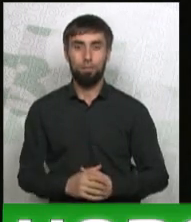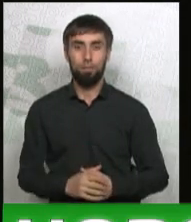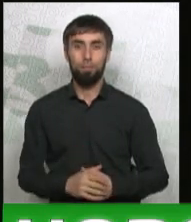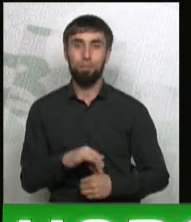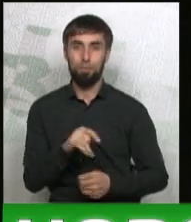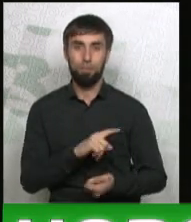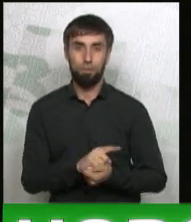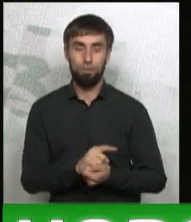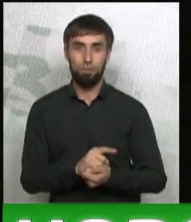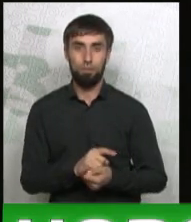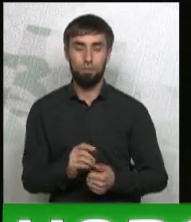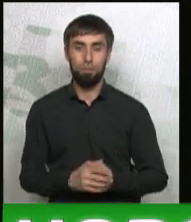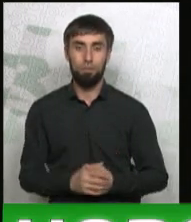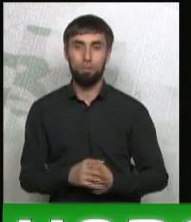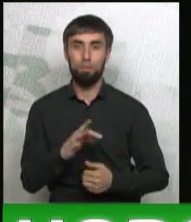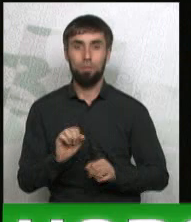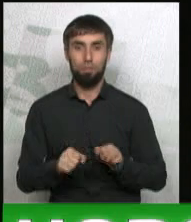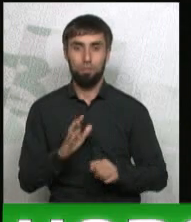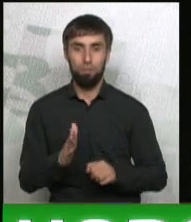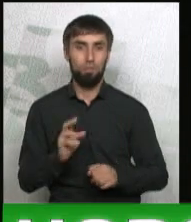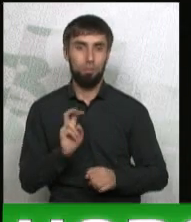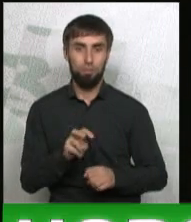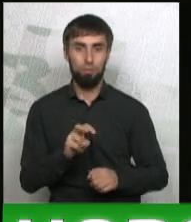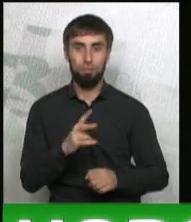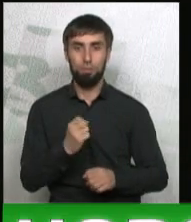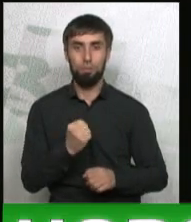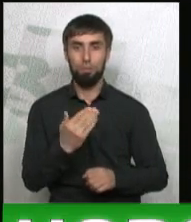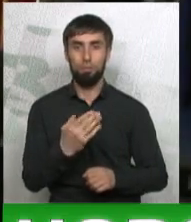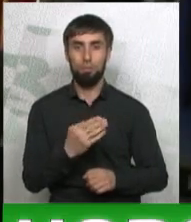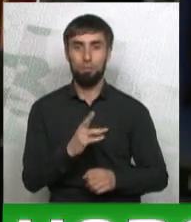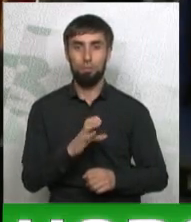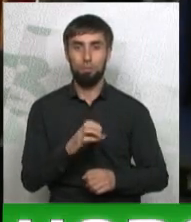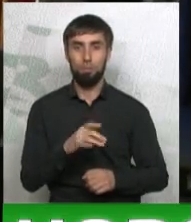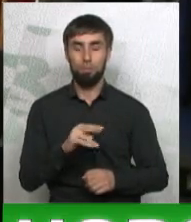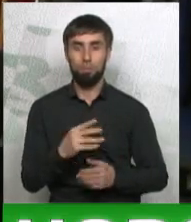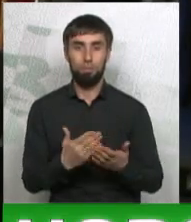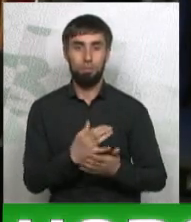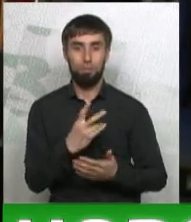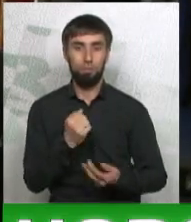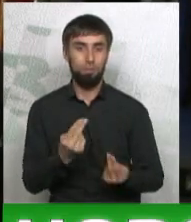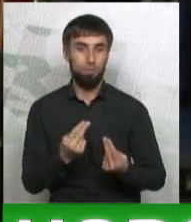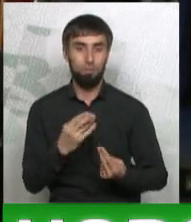И обязательно по возможности буду приходить на спектакли. На новой сцене и